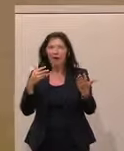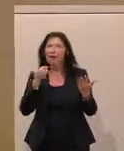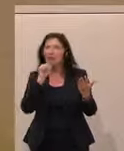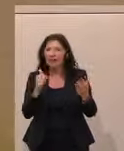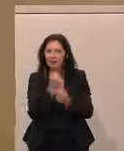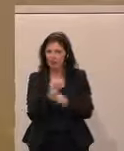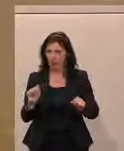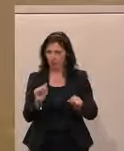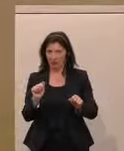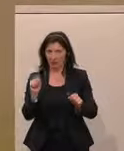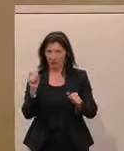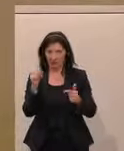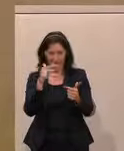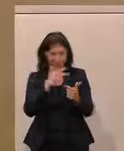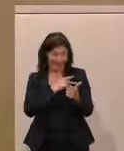realitätsuntüchtige und auch